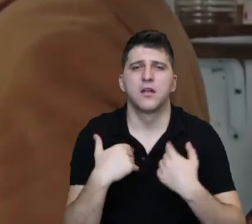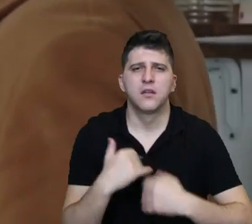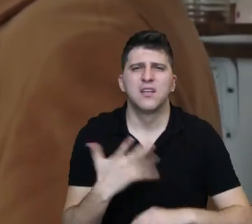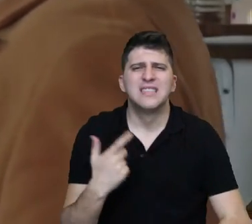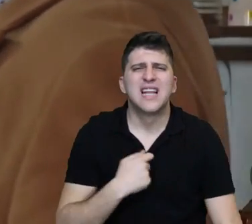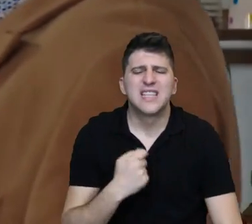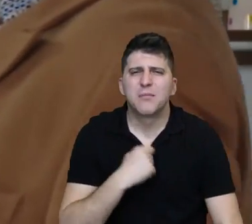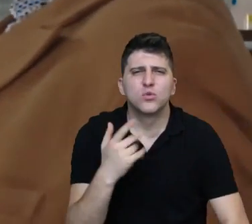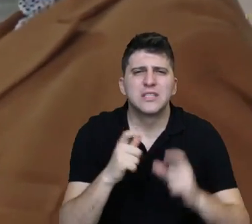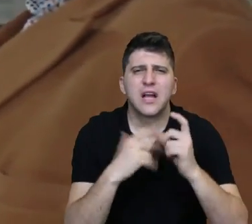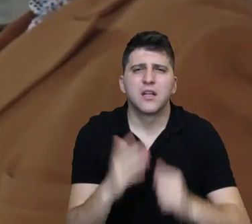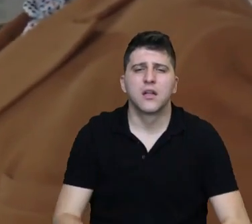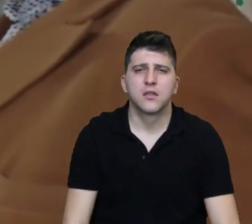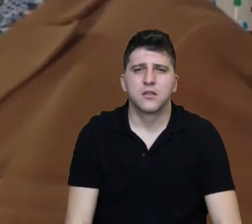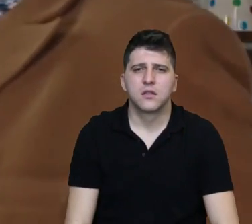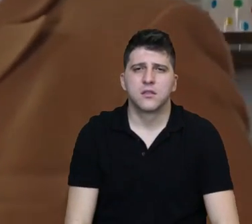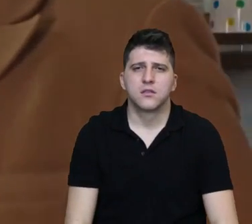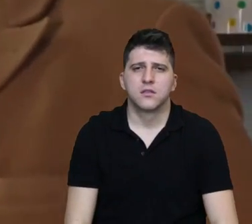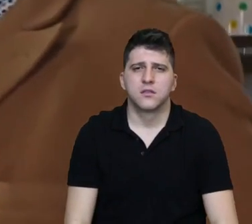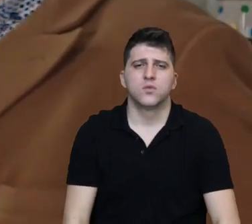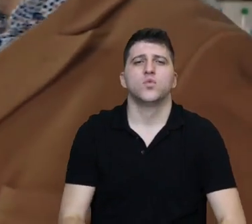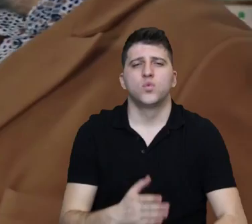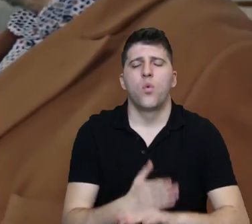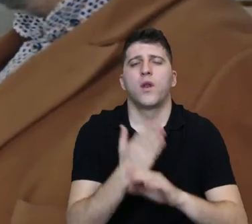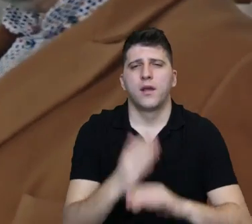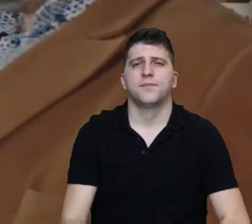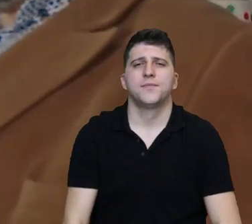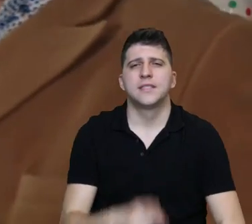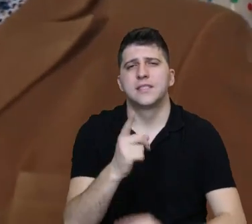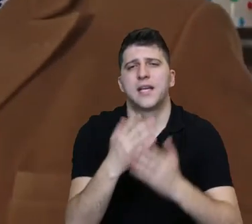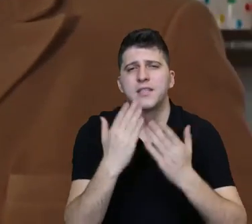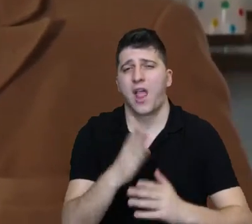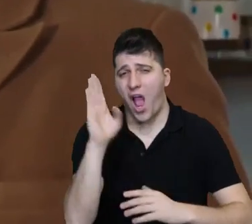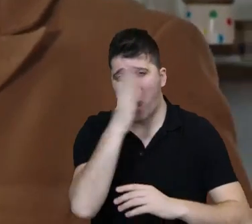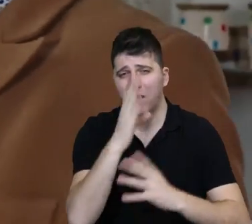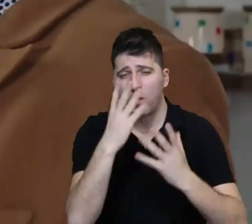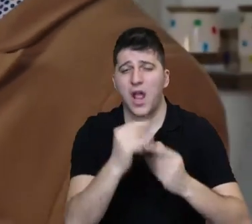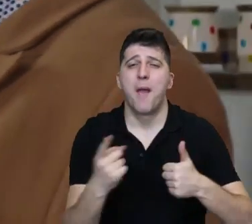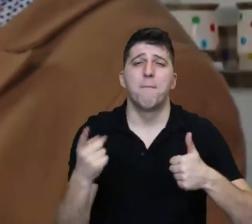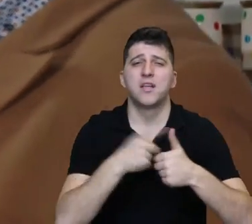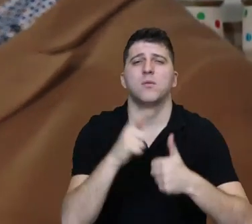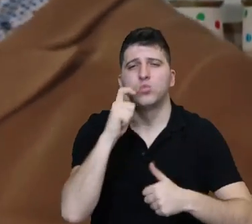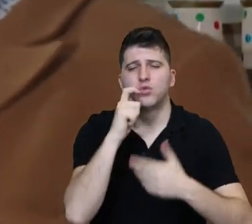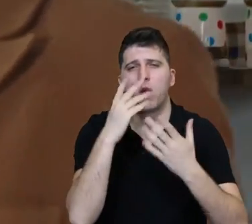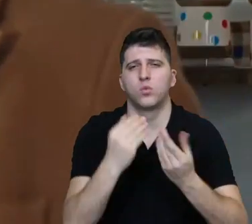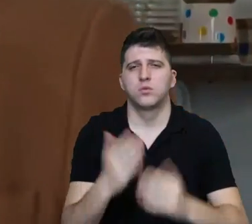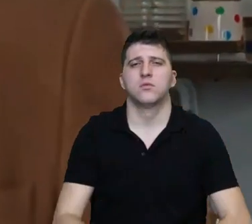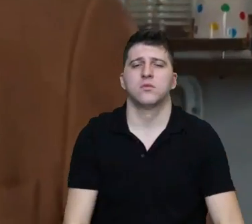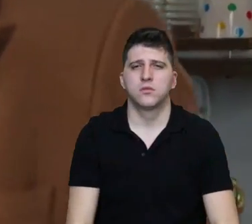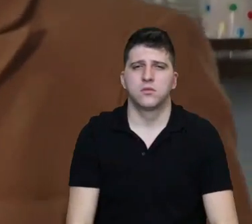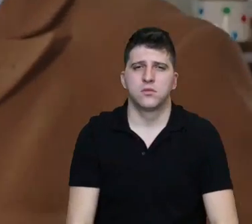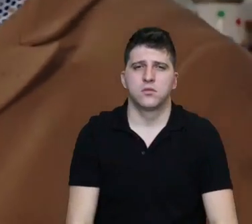Ne saçmalıyorsun sen Santal? Doğru ya. Sen zaten ajan olsan en baştan Müslüman olurdun değil